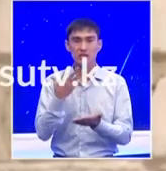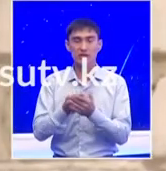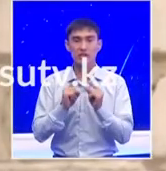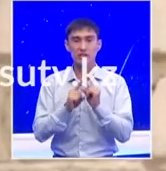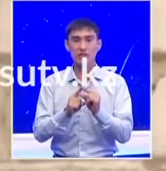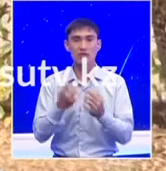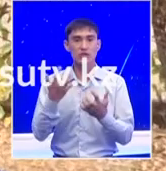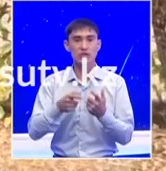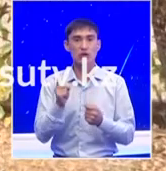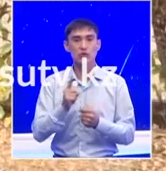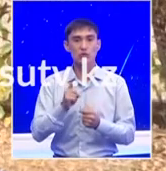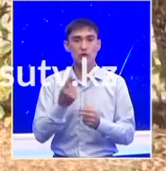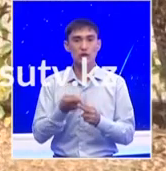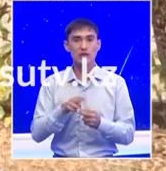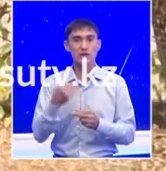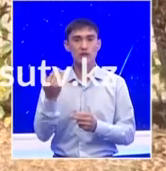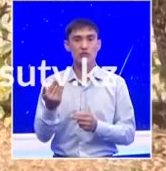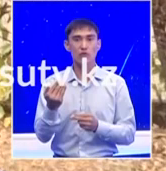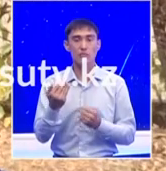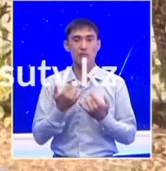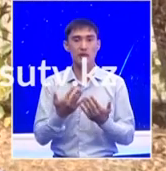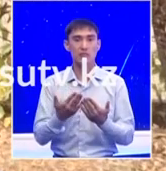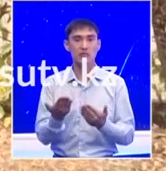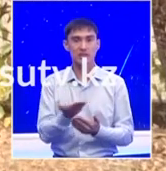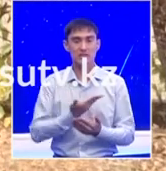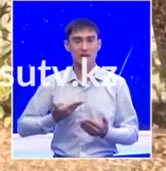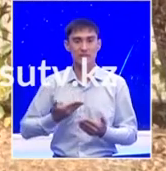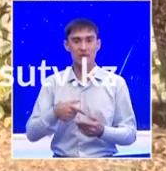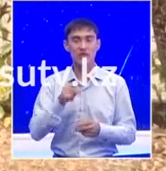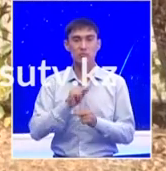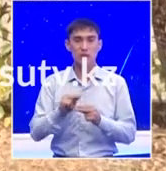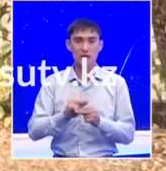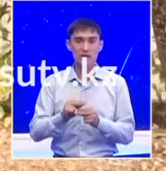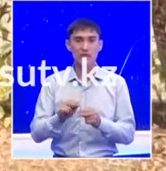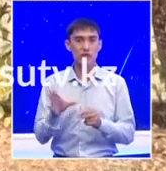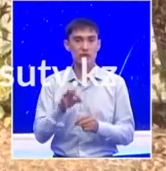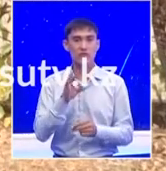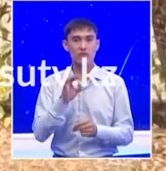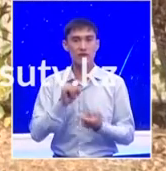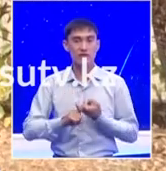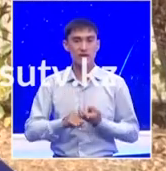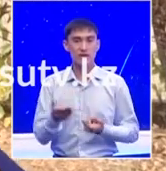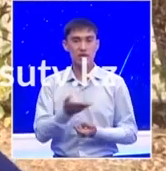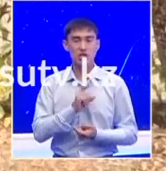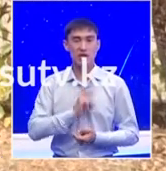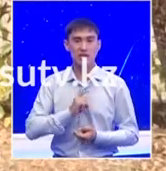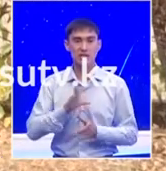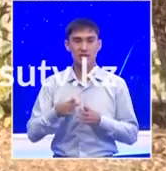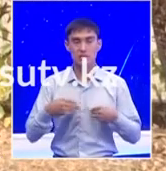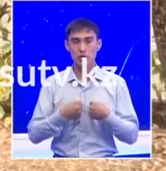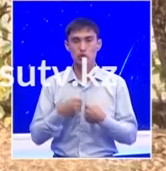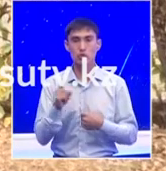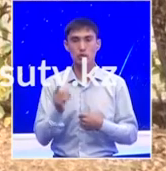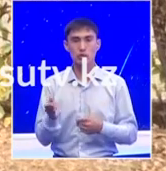Я считаю, что это его требовательность к нам, воспитание. Все это повлияло на наш характер, на семье, что мы